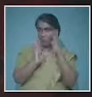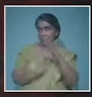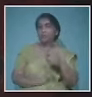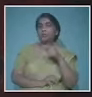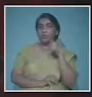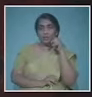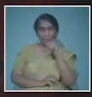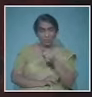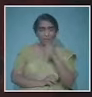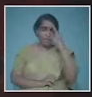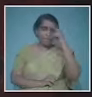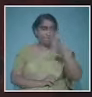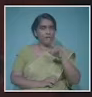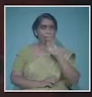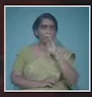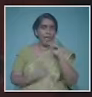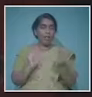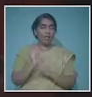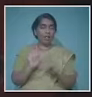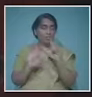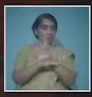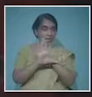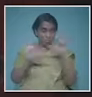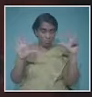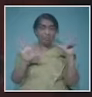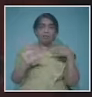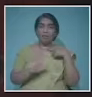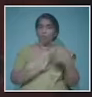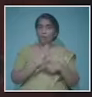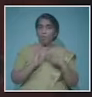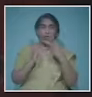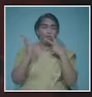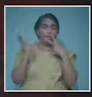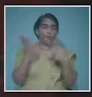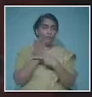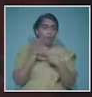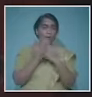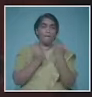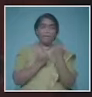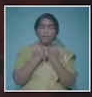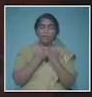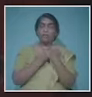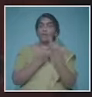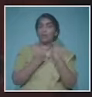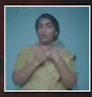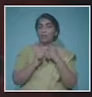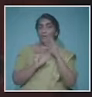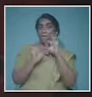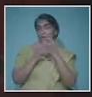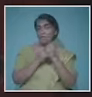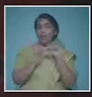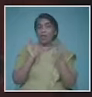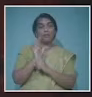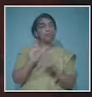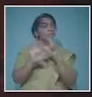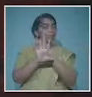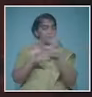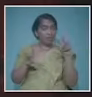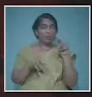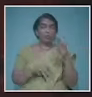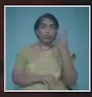දැන් ඔබතුමා විශ්වාස කරන් දැන් 118ක් අපේ රටේ සමෘද්ධිය ගන්නවා පවුල් 118ක් පවුල්.